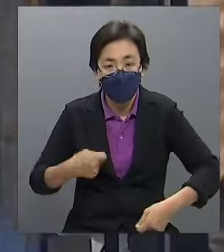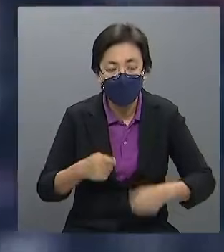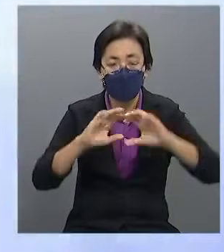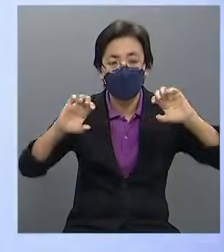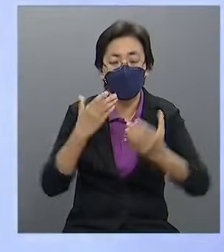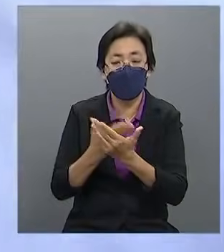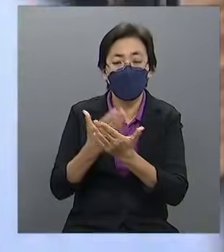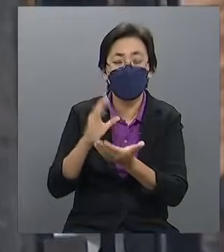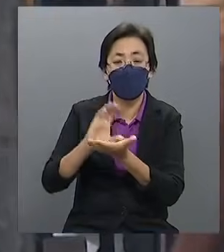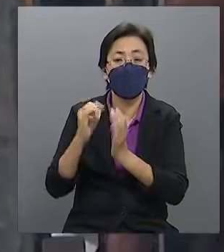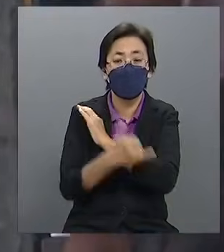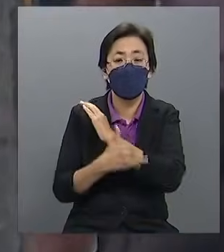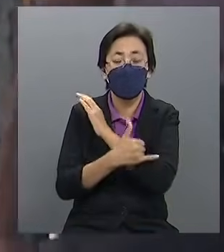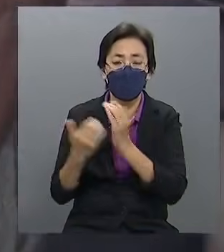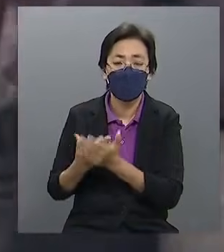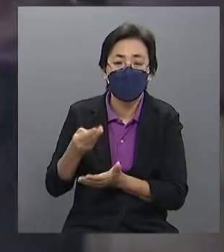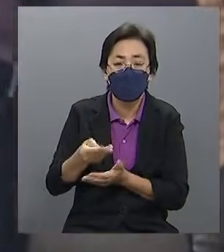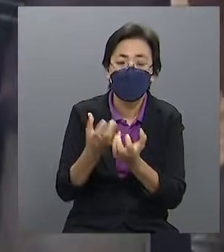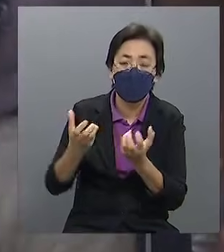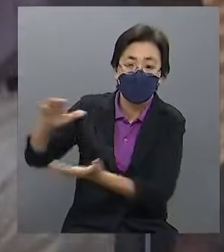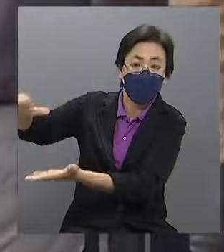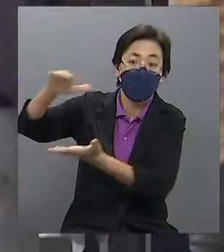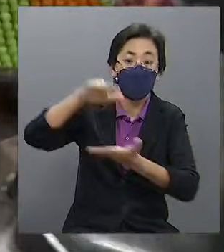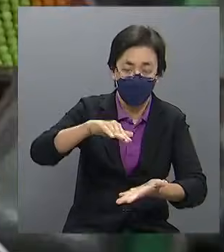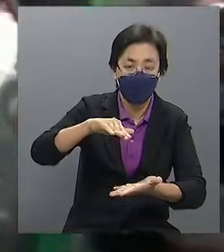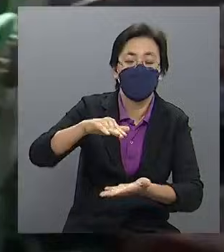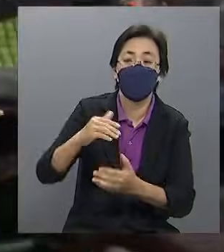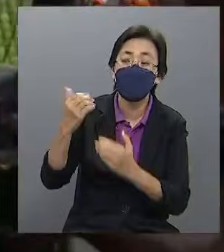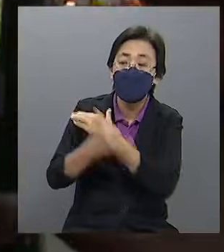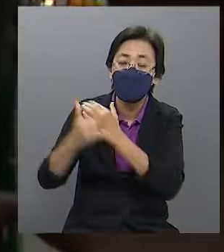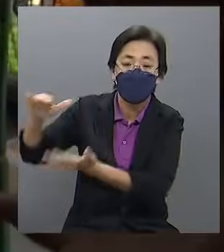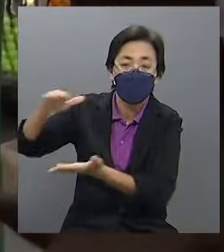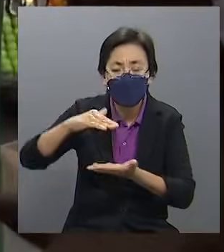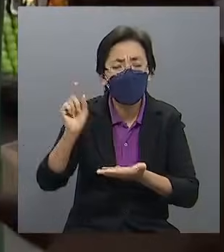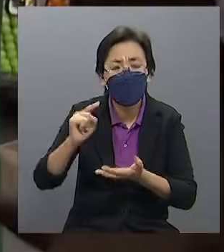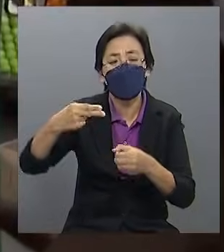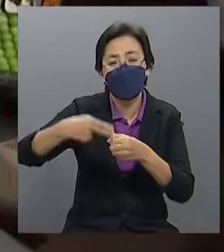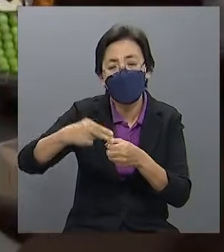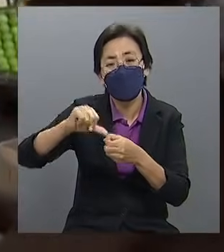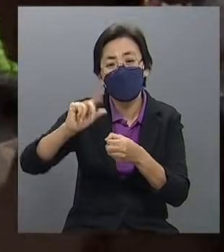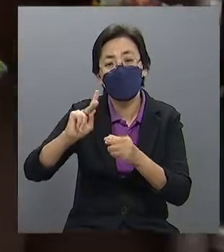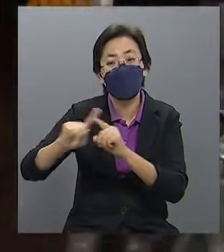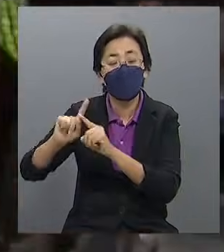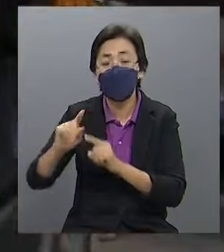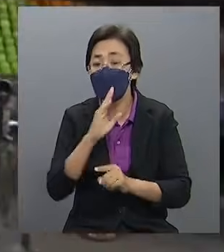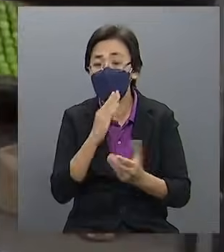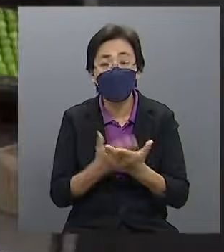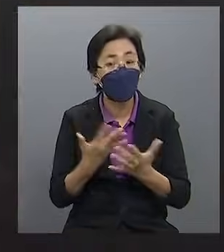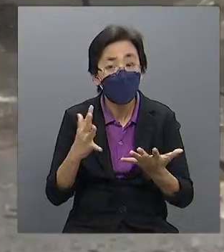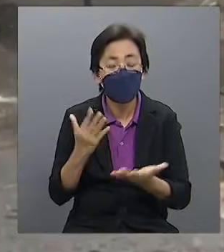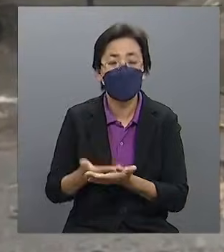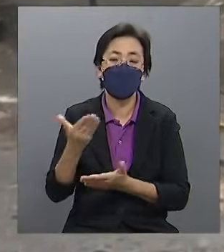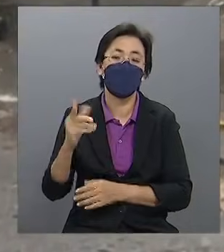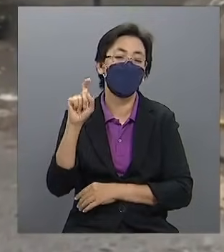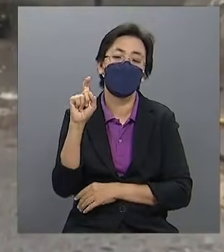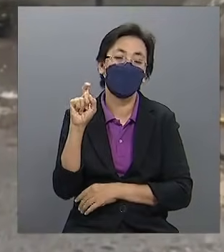ศในการจ่ายค่าสินค้านำเข้านะคะโดยเฉพาะเชื้อเพลิงดังนั้นถ้าไม่มีเงินก็ซื้อของไม่ได้ค่ะสัปด